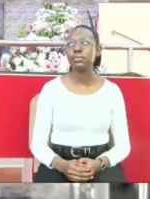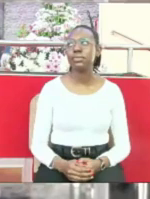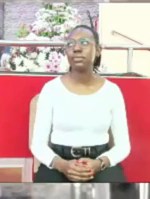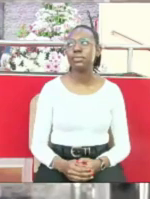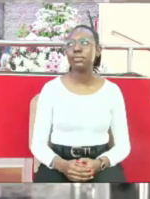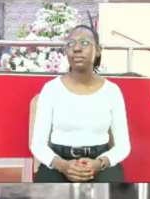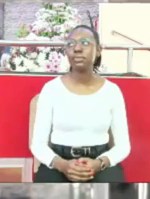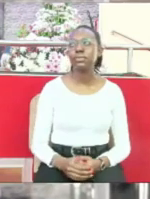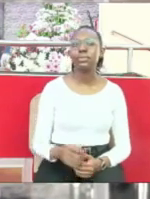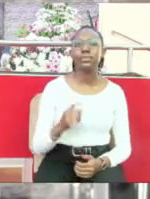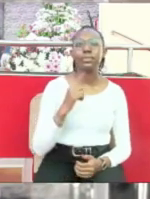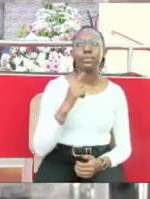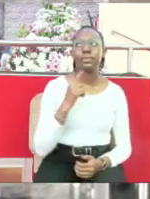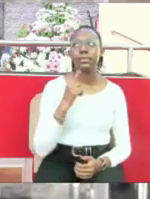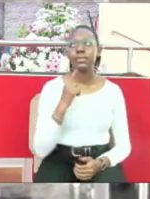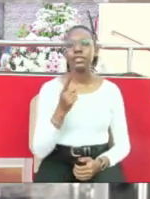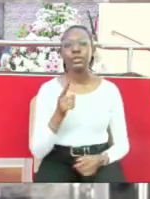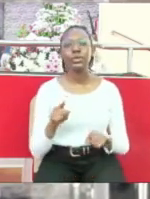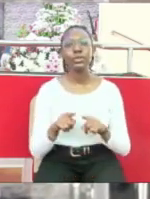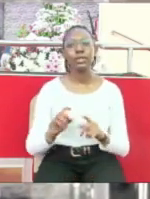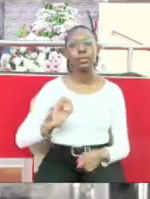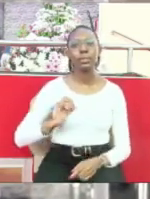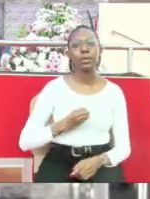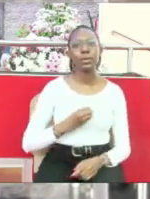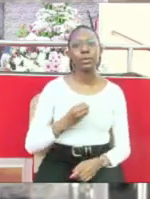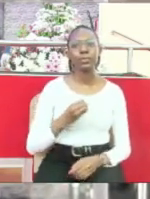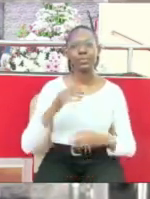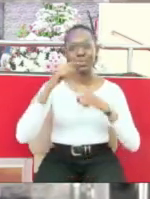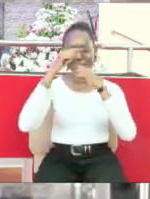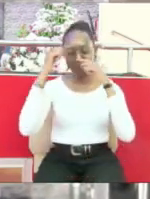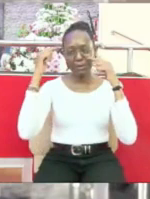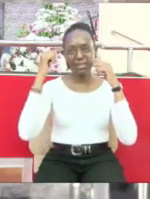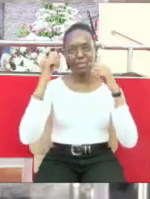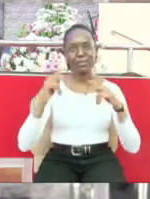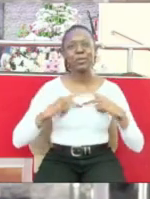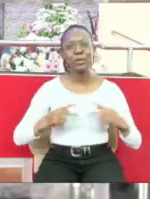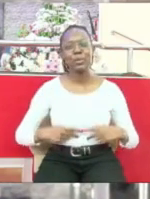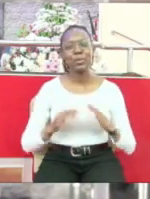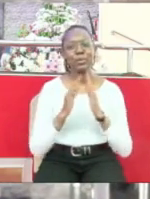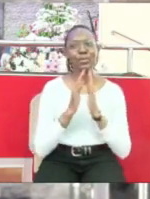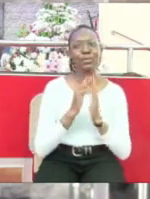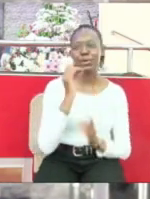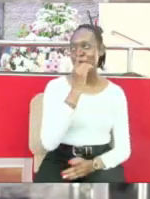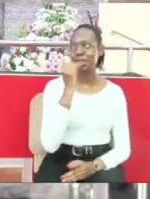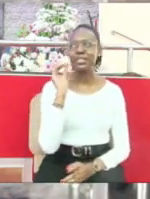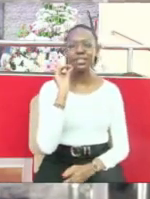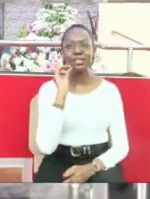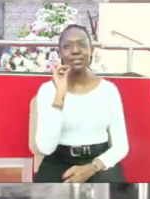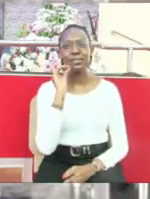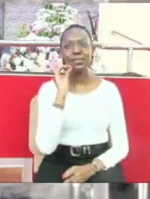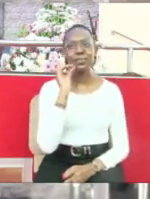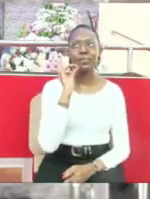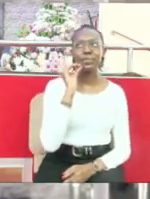So as our Muslim brothers are fasting, hivyo basi wazetu wa Islamu wanapofunga, when it comes to tende, they don't want to know where